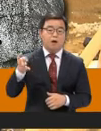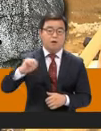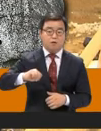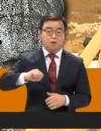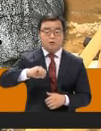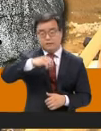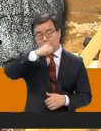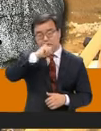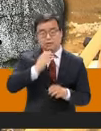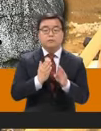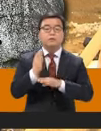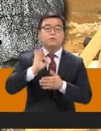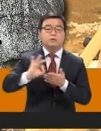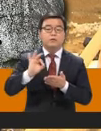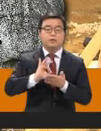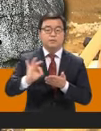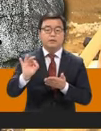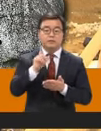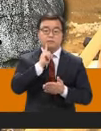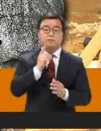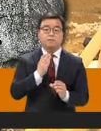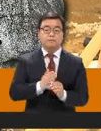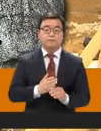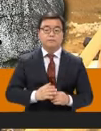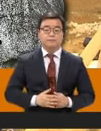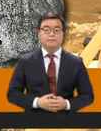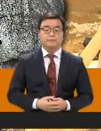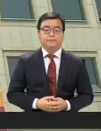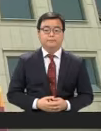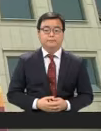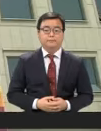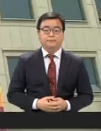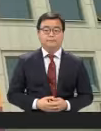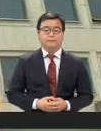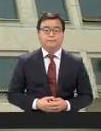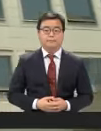우려가 있다는 지적이 나왔습니다. 이동현 기자의 보도입니다.